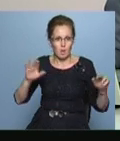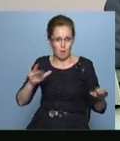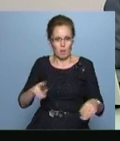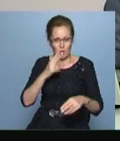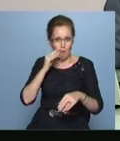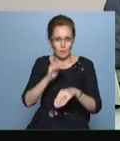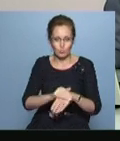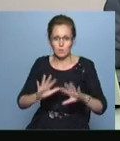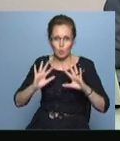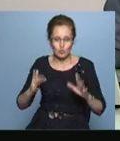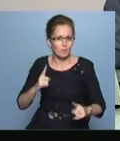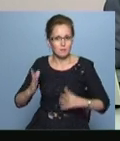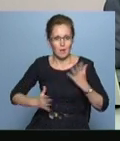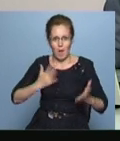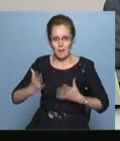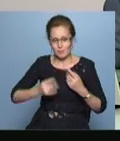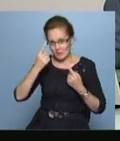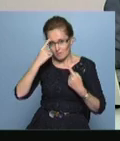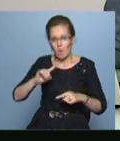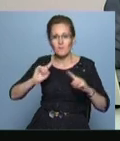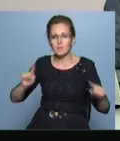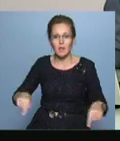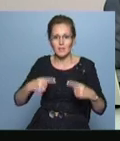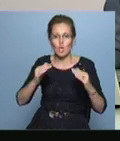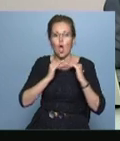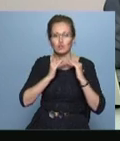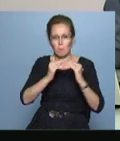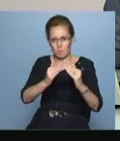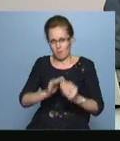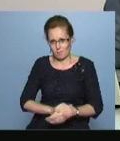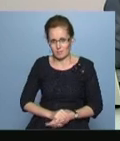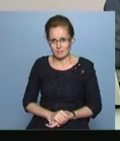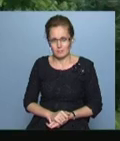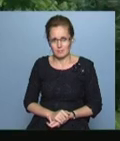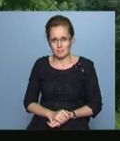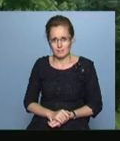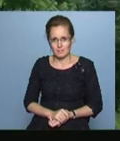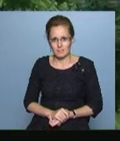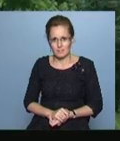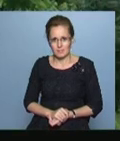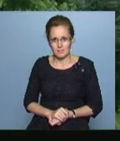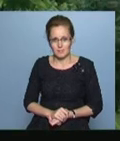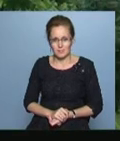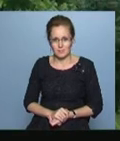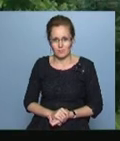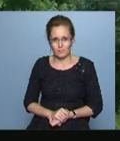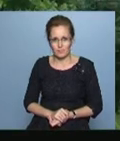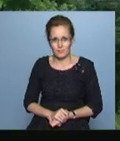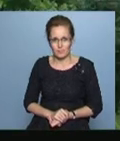случайно и загорелись идеей возродить особняк. Анастасия Редько подробнее. Ну, такого